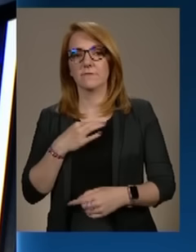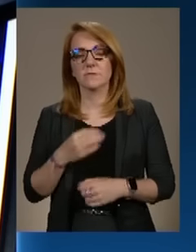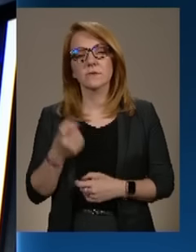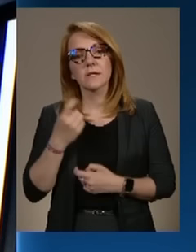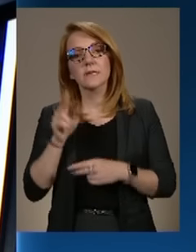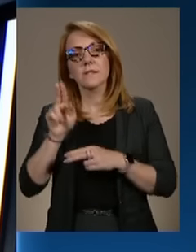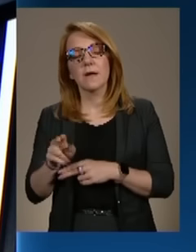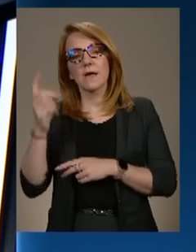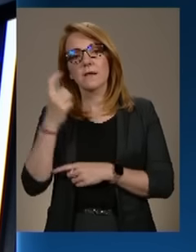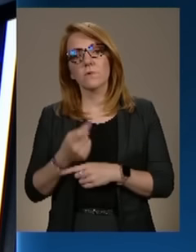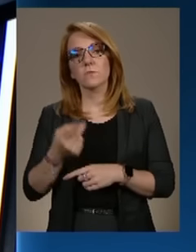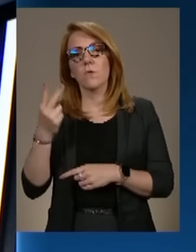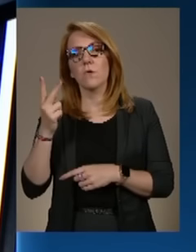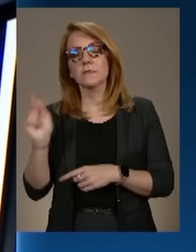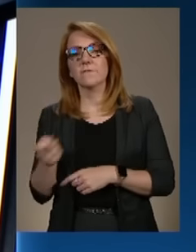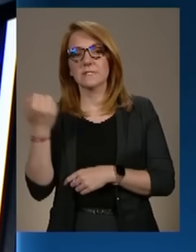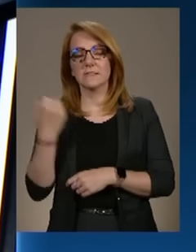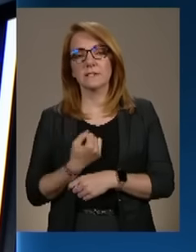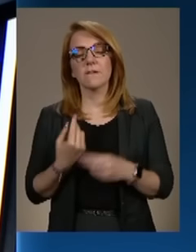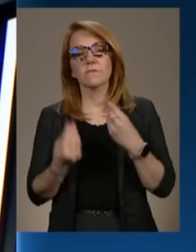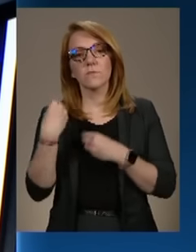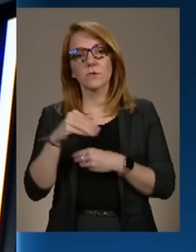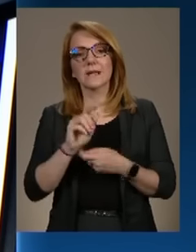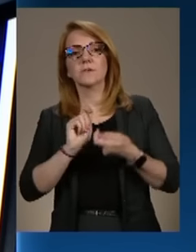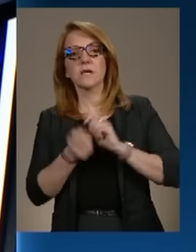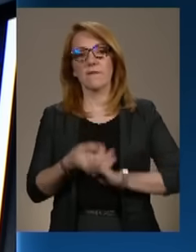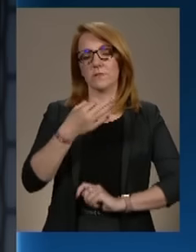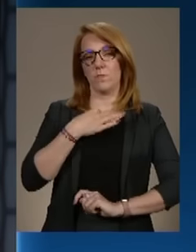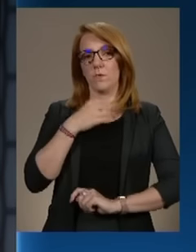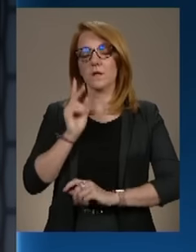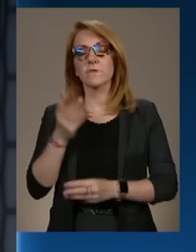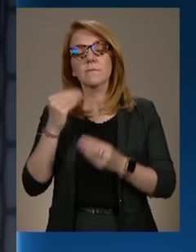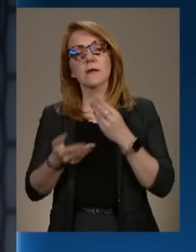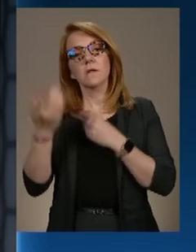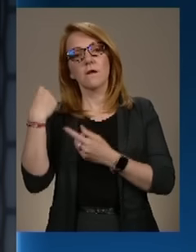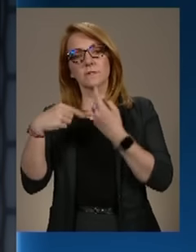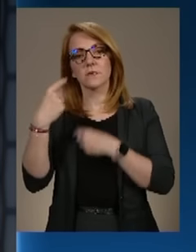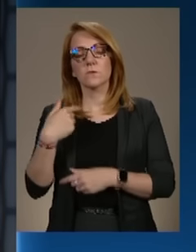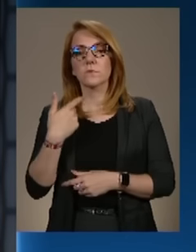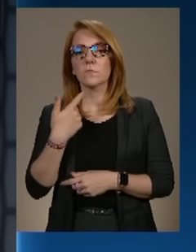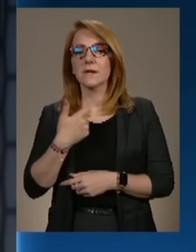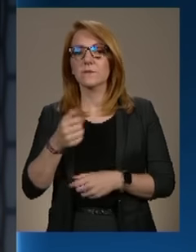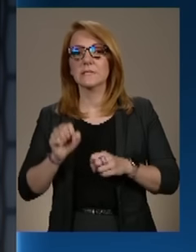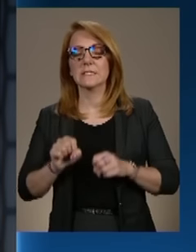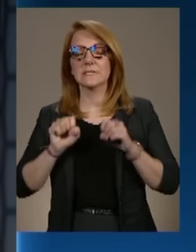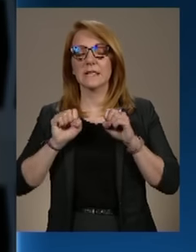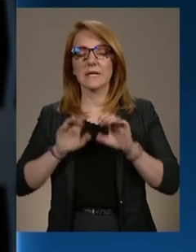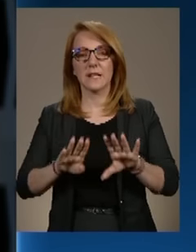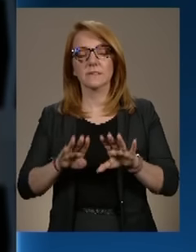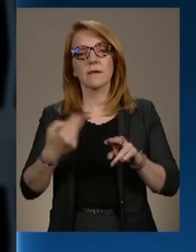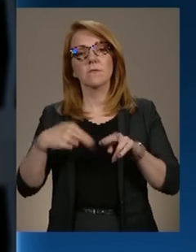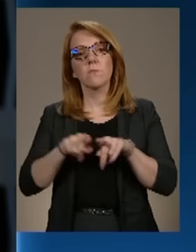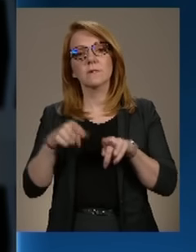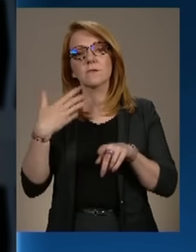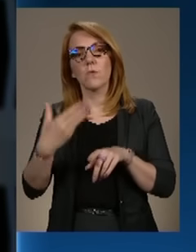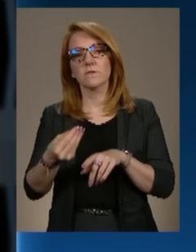gondolt vitézi dávid hogy főpolgármester váltó hangulat van mert ha visszagondolunk 2019-re ott több mint 50%-át